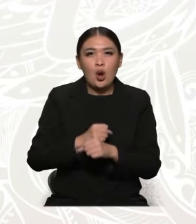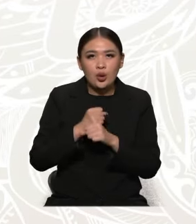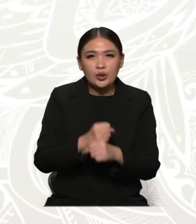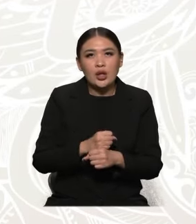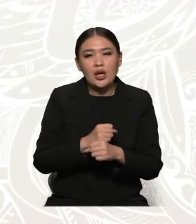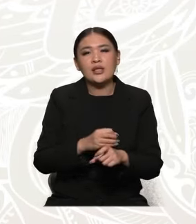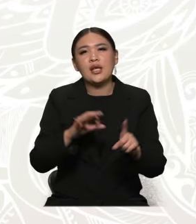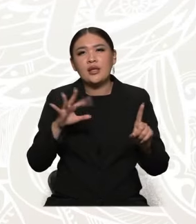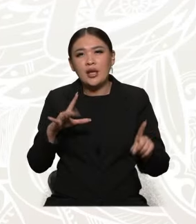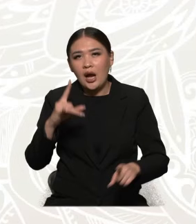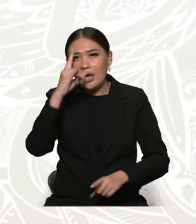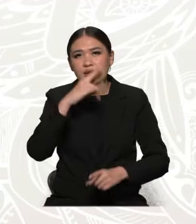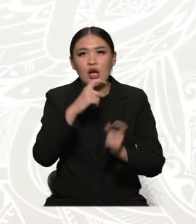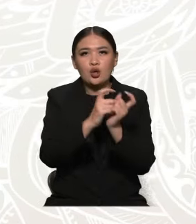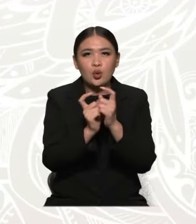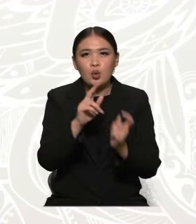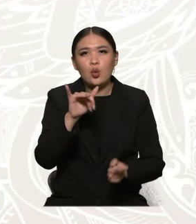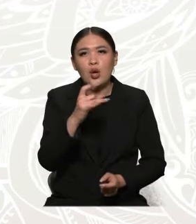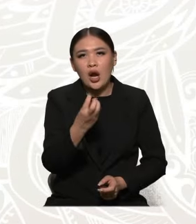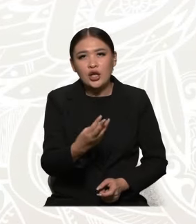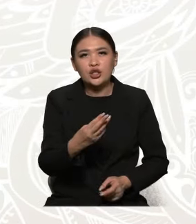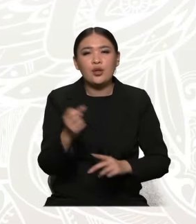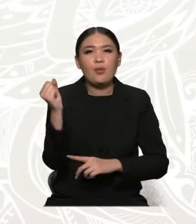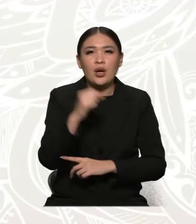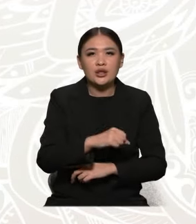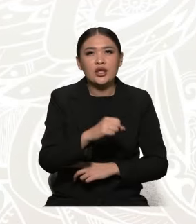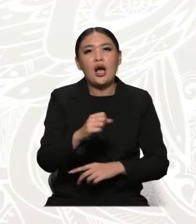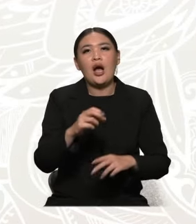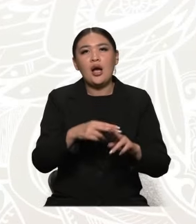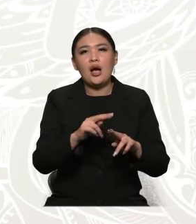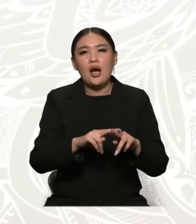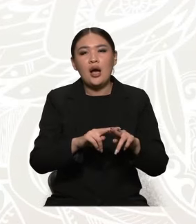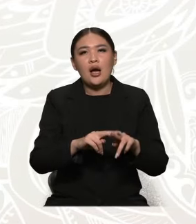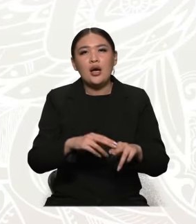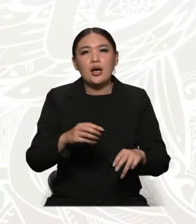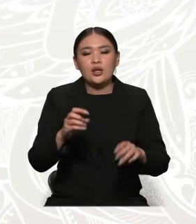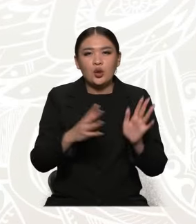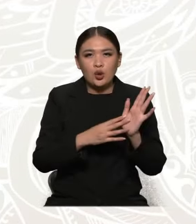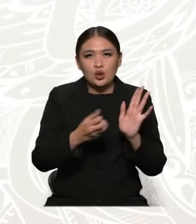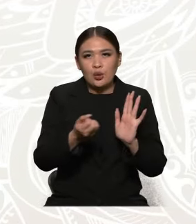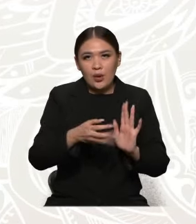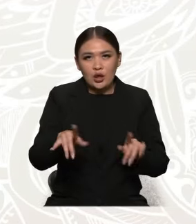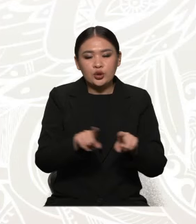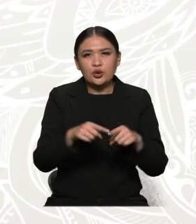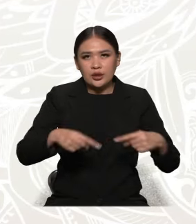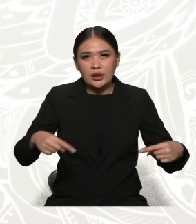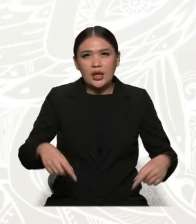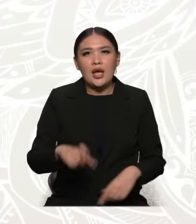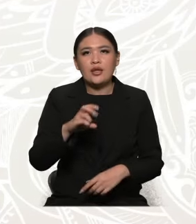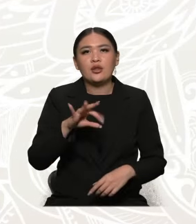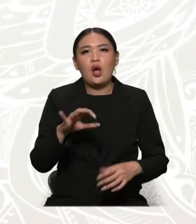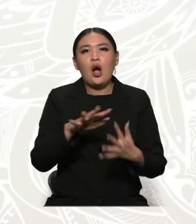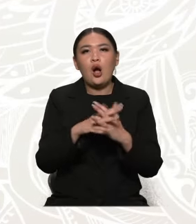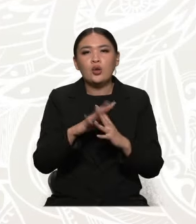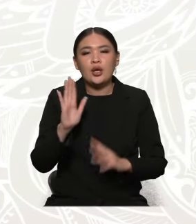Аударыспаке, Садак-Ату, Казак-Куриасы, Кураш, Мас-Реслинге, Асык-Ату и Тоғызқұмалақ. Соревнования будут проходить в Этнауле